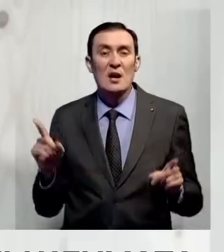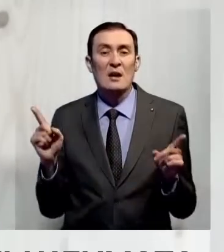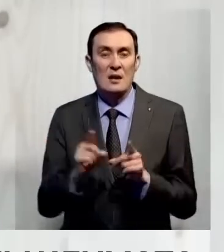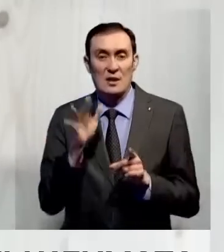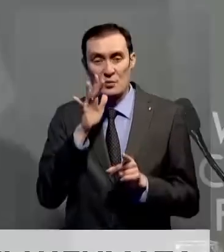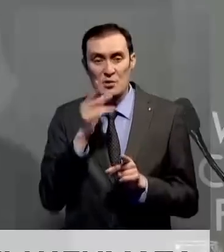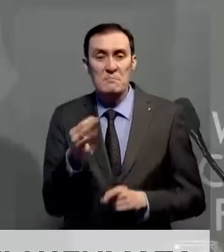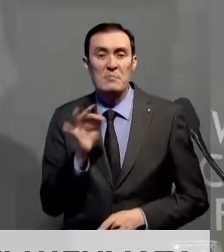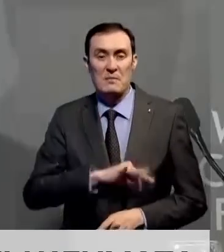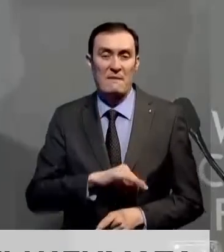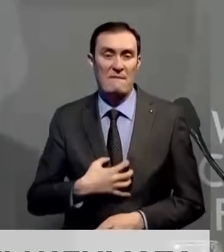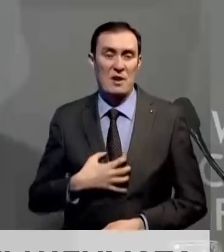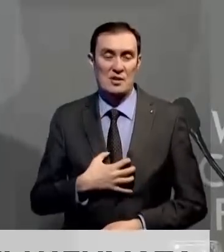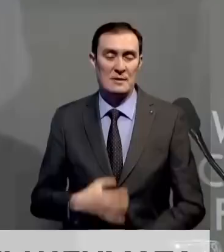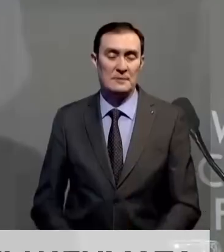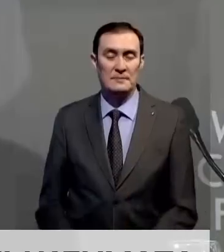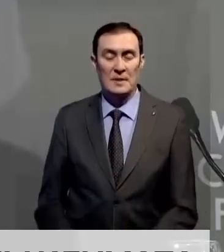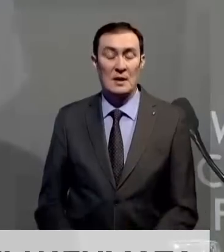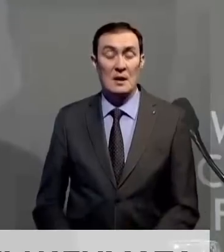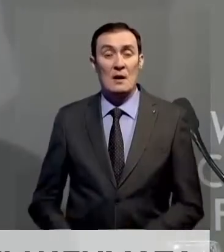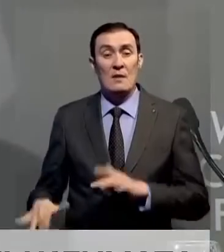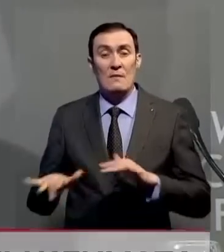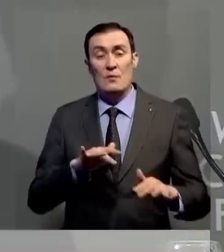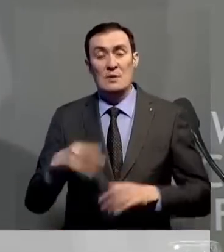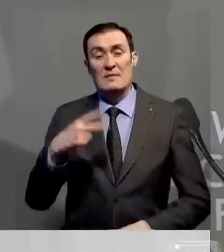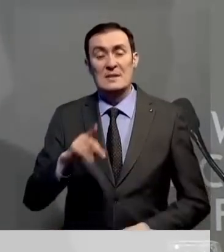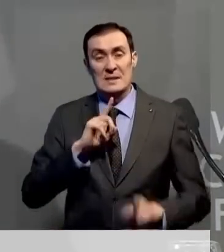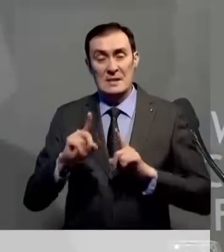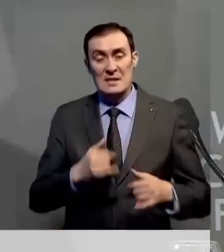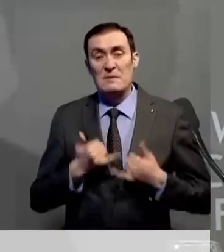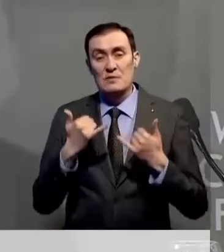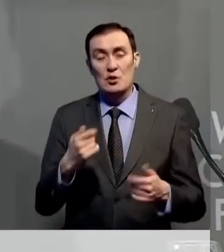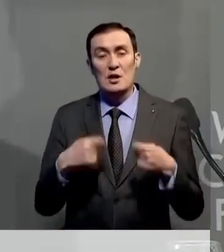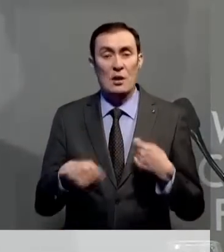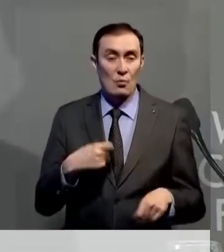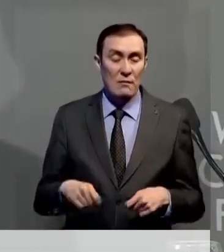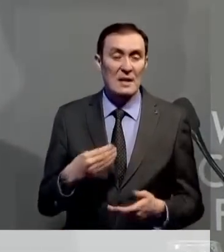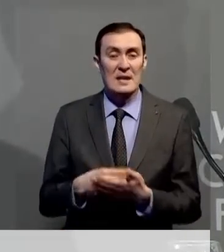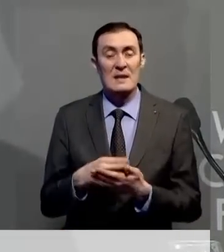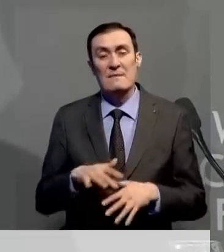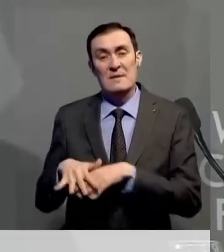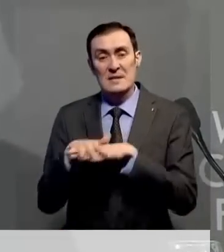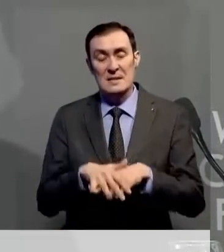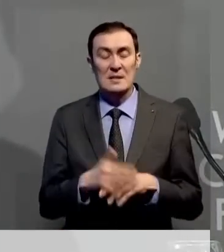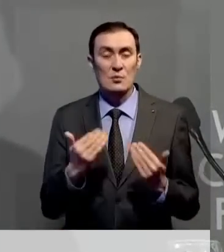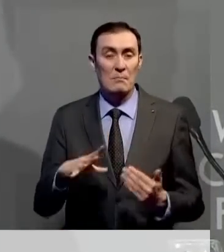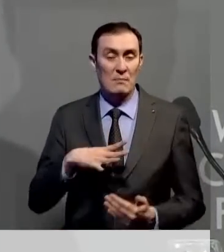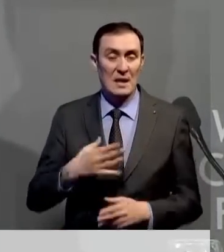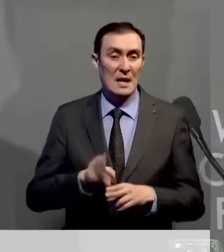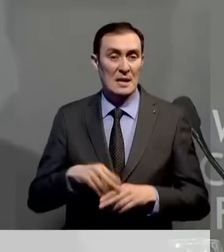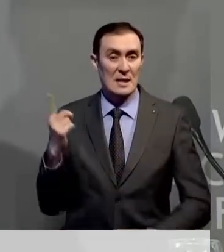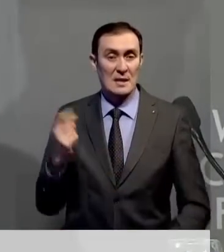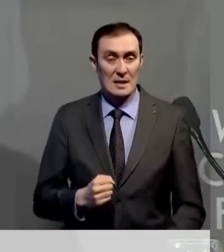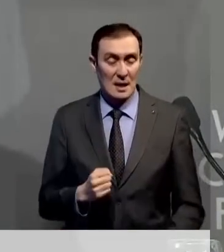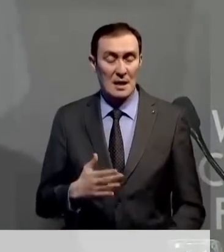экономическая прибыль. В ходе более чем 20 сессий, посвященных торговле и инвестициям, которые состоялись на этой